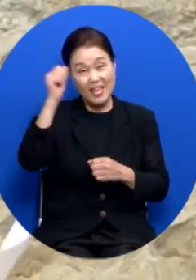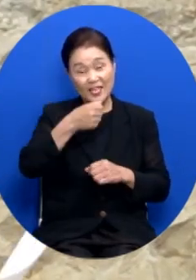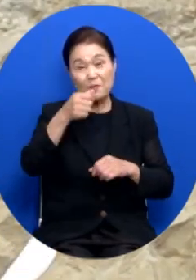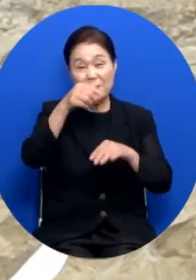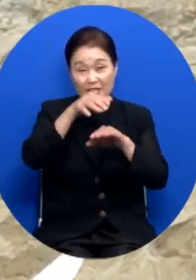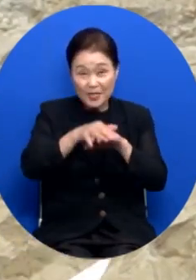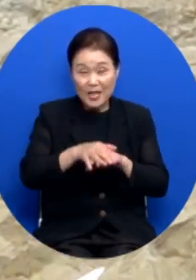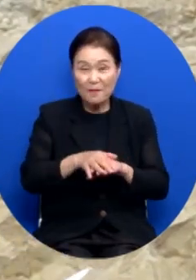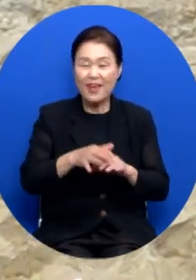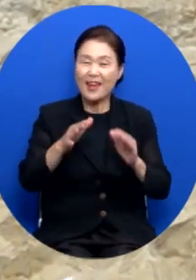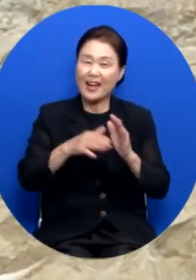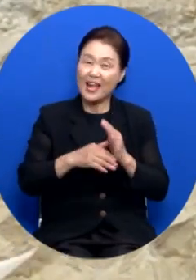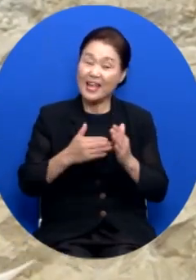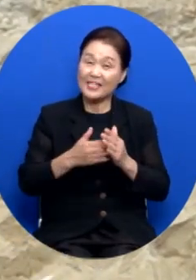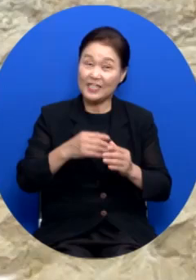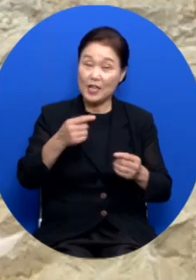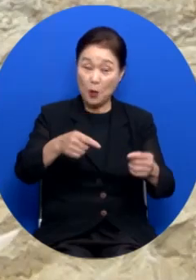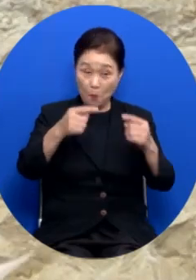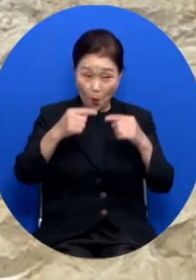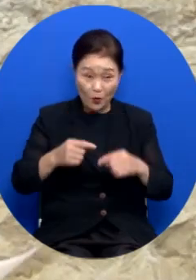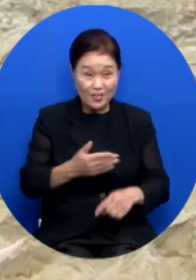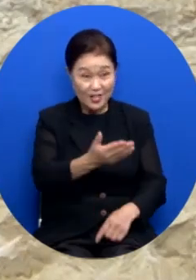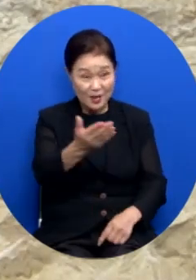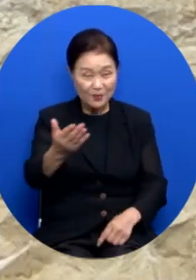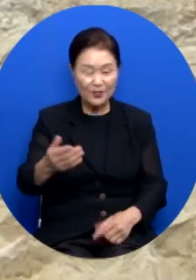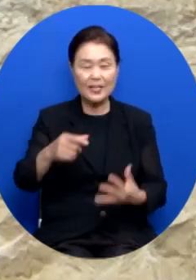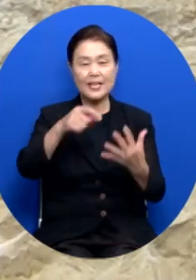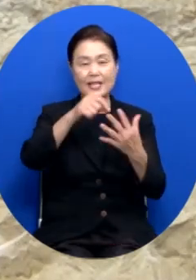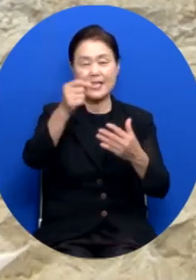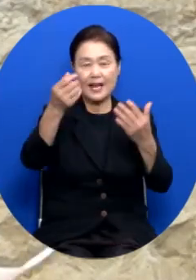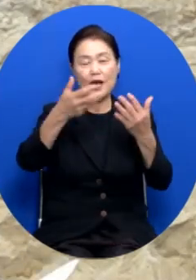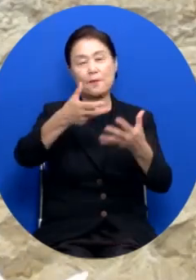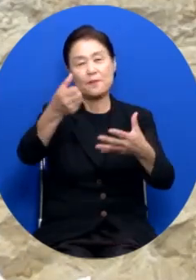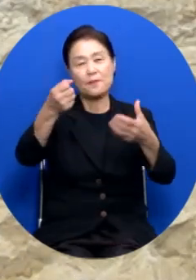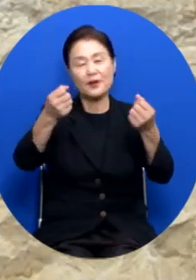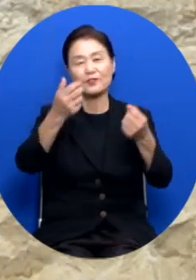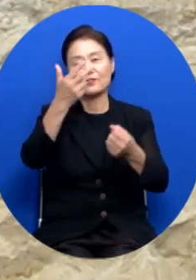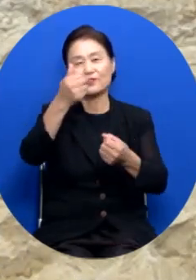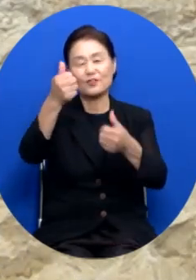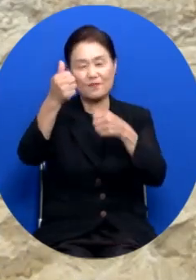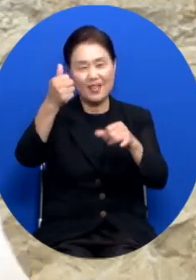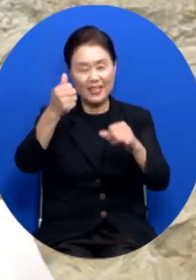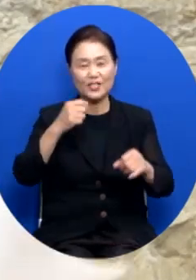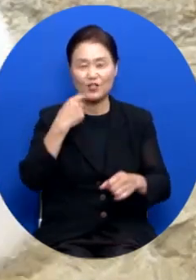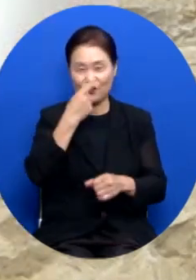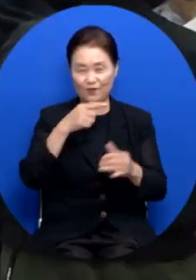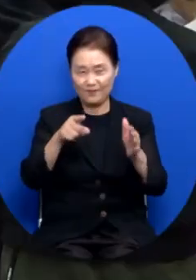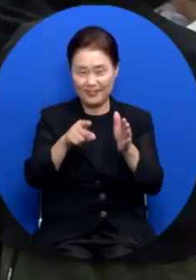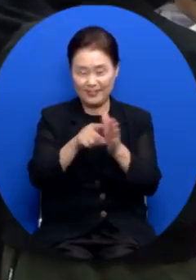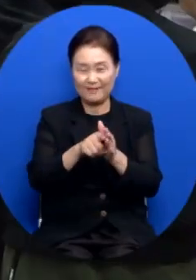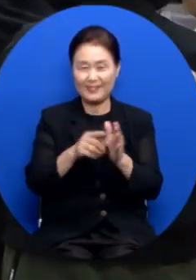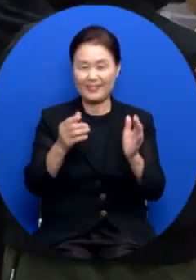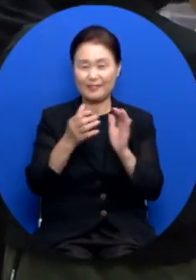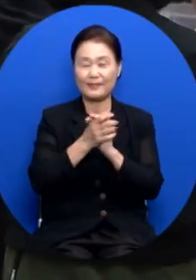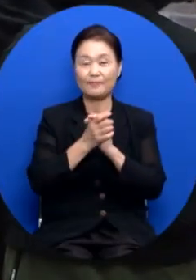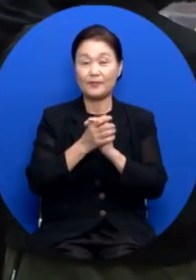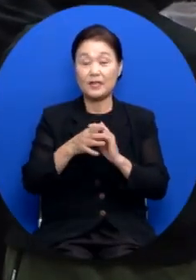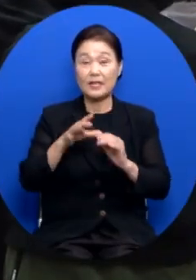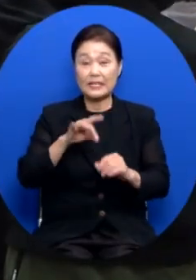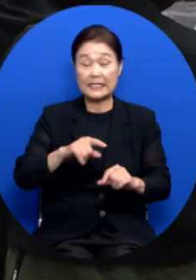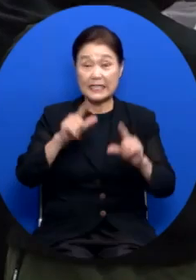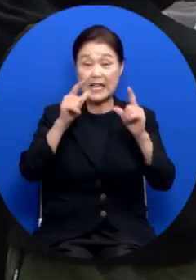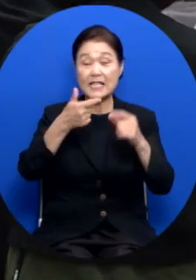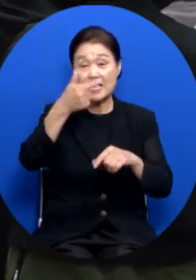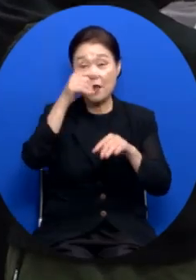새벽기도까지 나오는 걸 보면 여러분은 택함받은 주님의 자녀인 줄로 믿습니다. 첫날 예배에